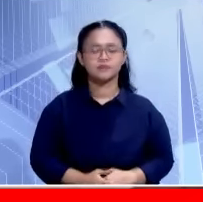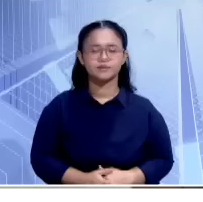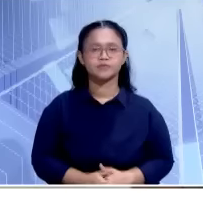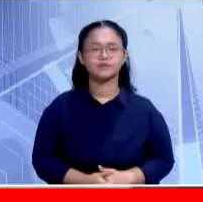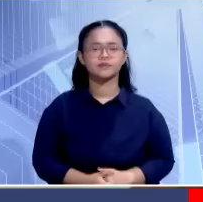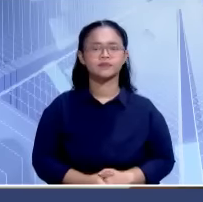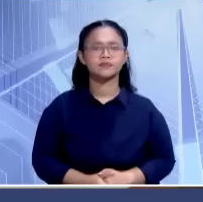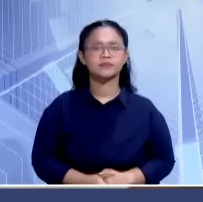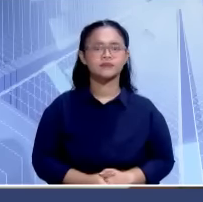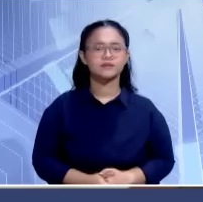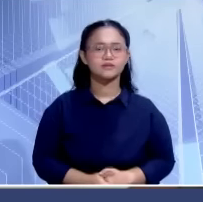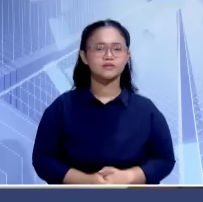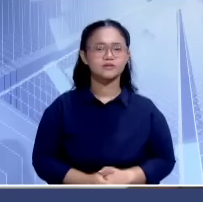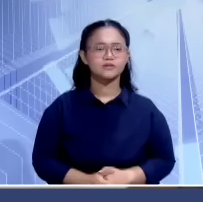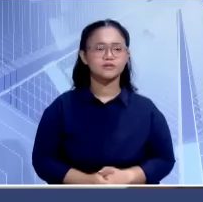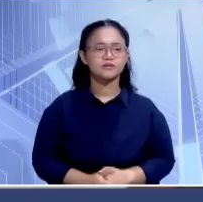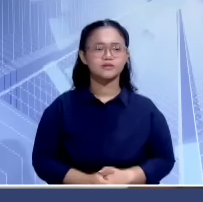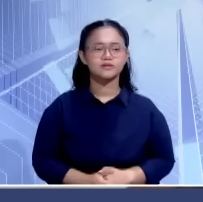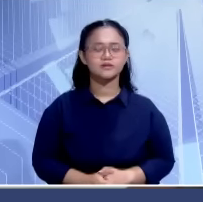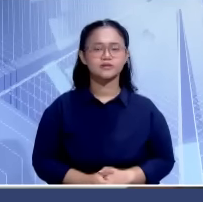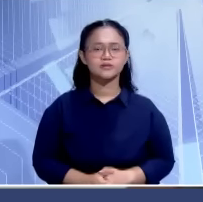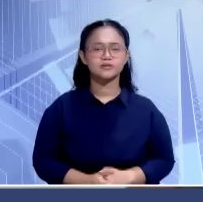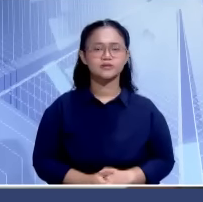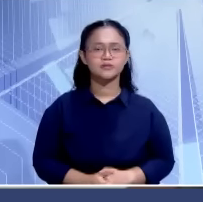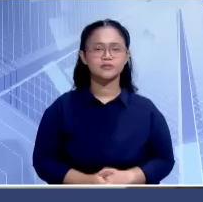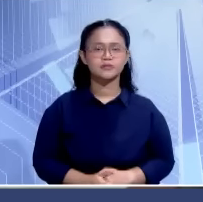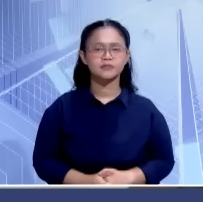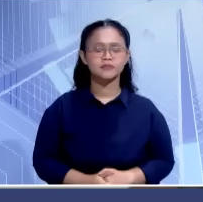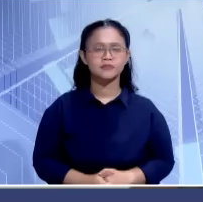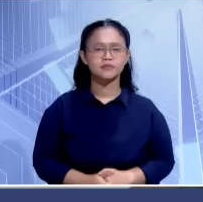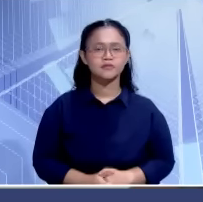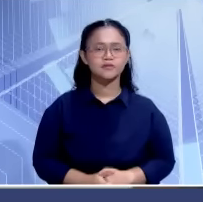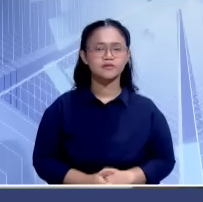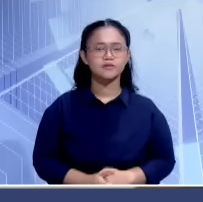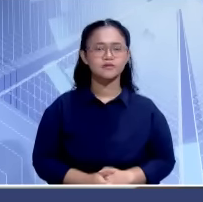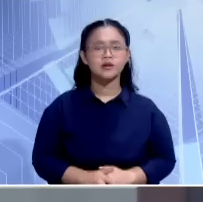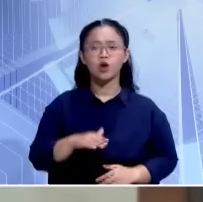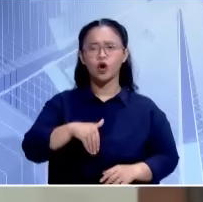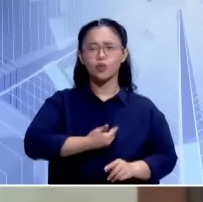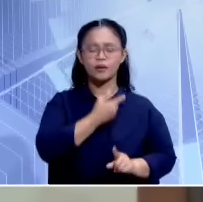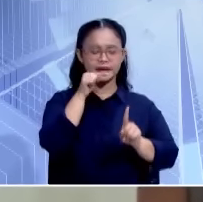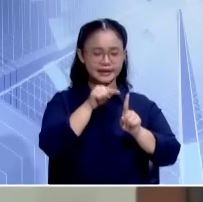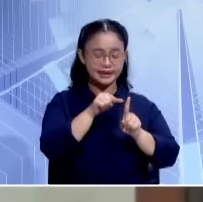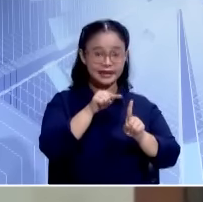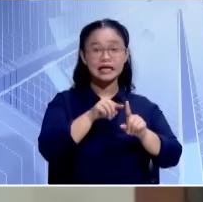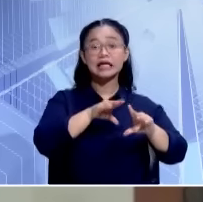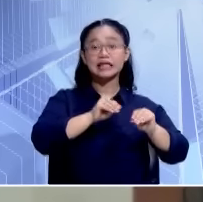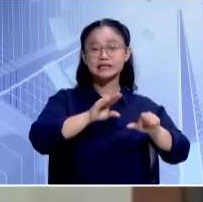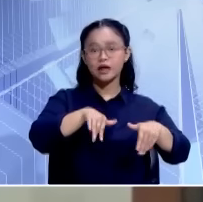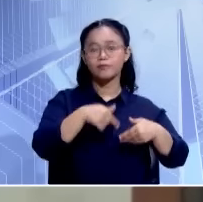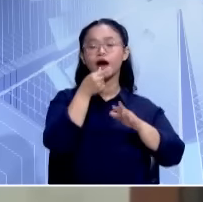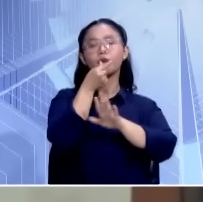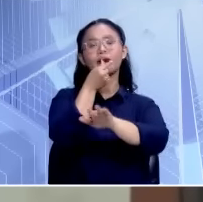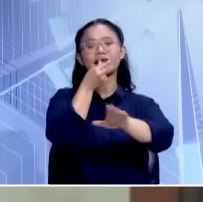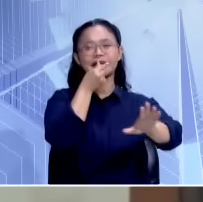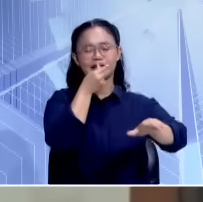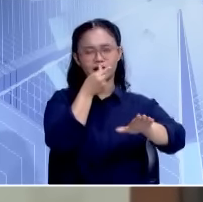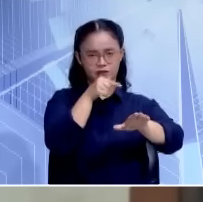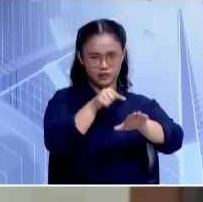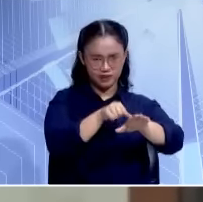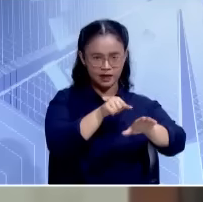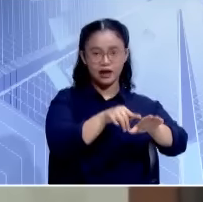hari di suatu warung kopi, di mana korbannya adalah seorang tukang parkir, kemudian juga pelaku